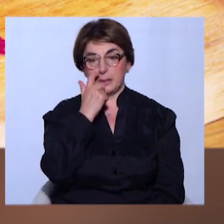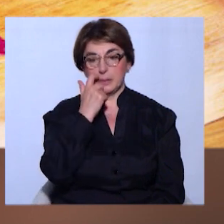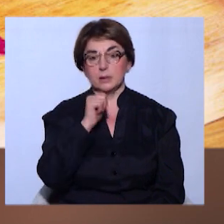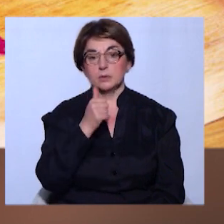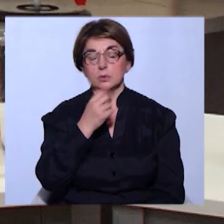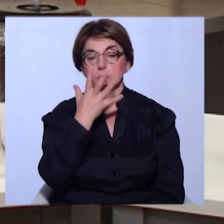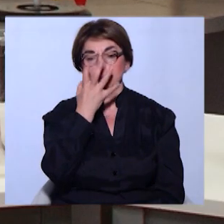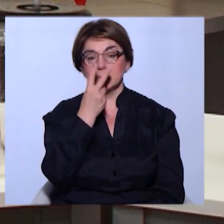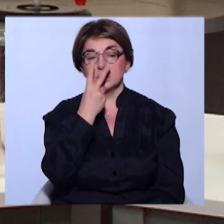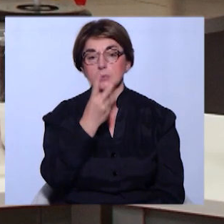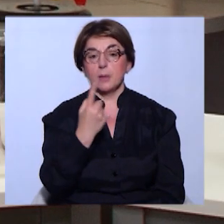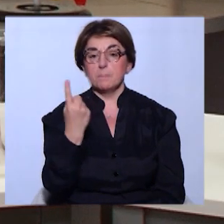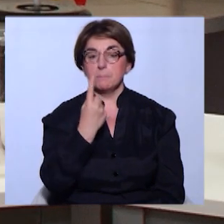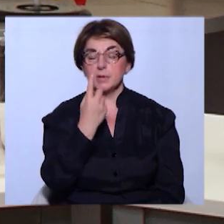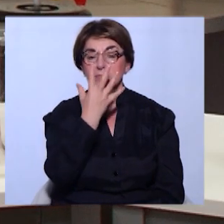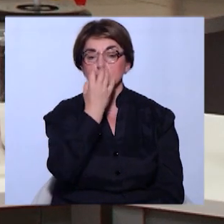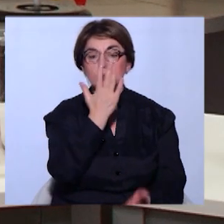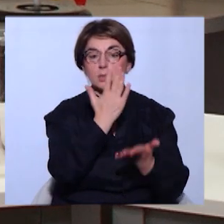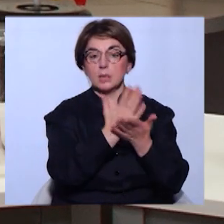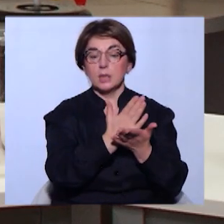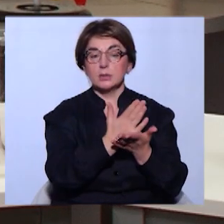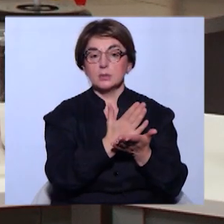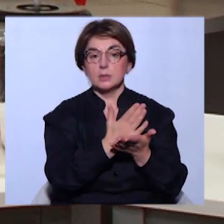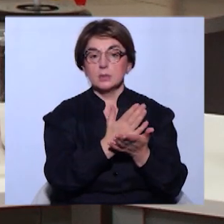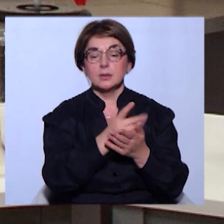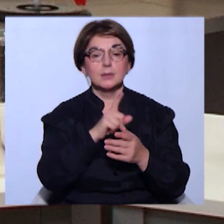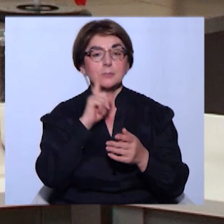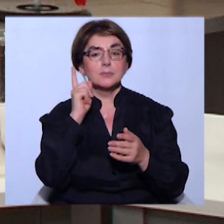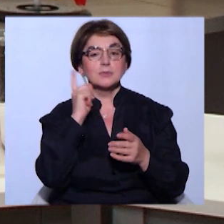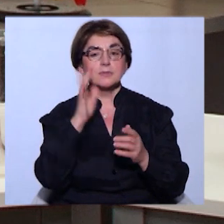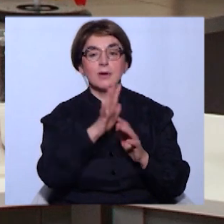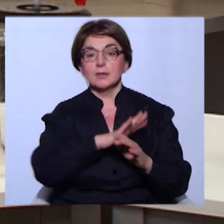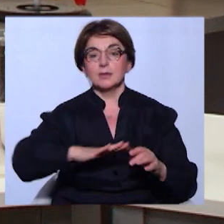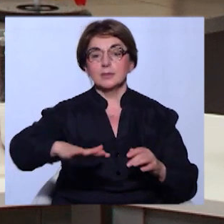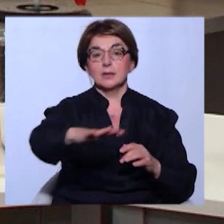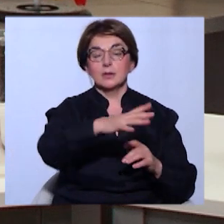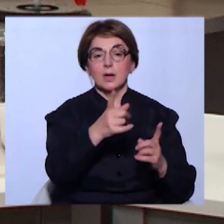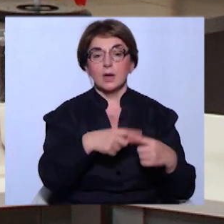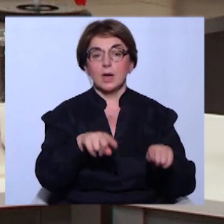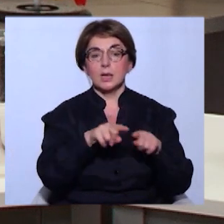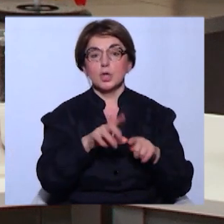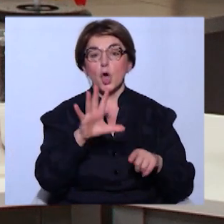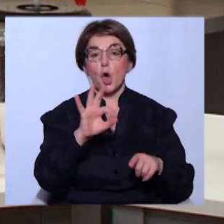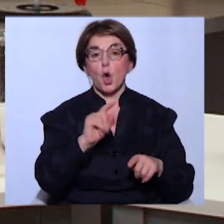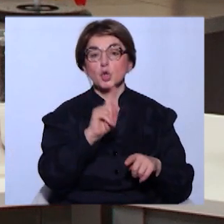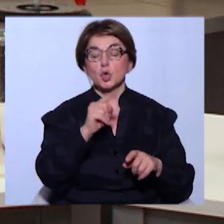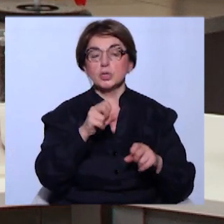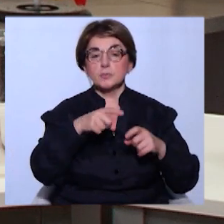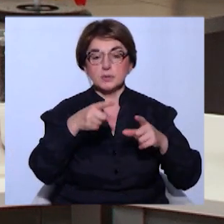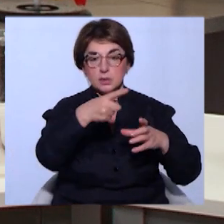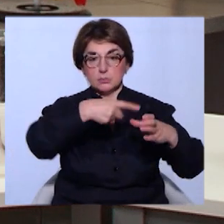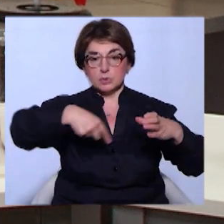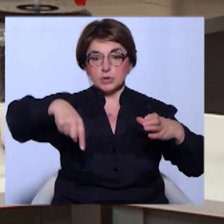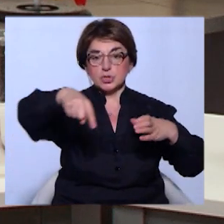როგორც სურათებიდან ნახე, პირველ სურათზე წარმოდგენილი იყო გამწვანებული ტერიტორია და ასევე